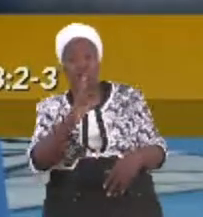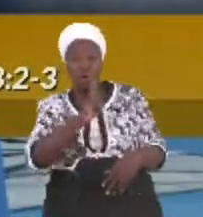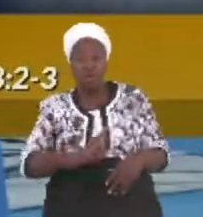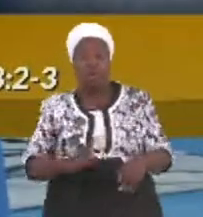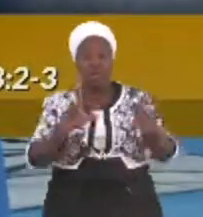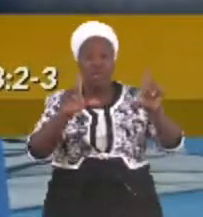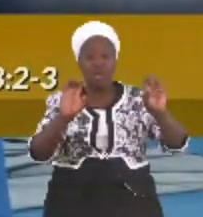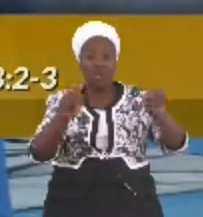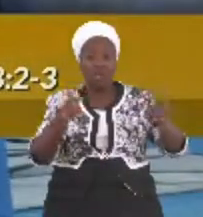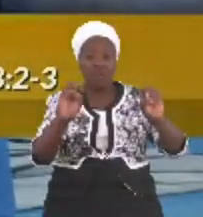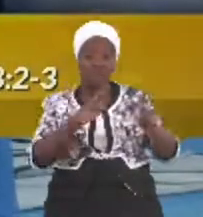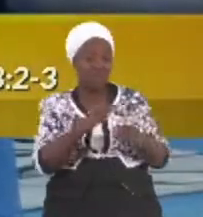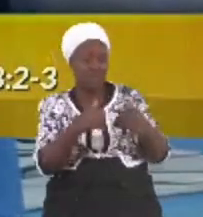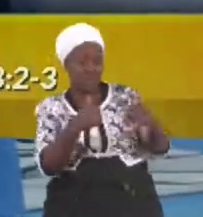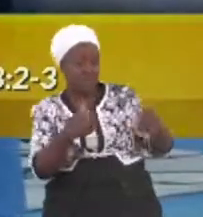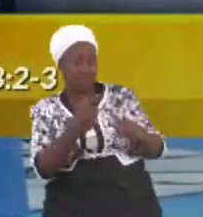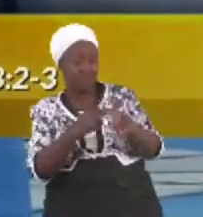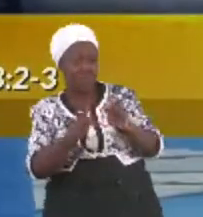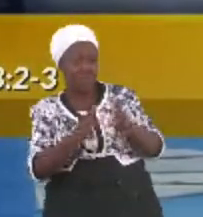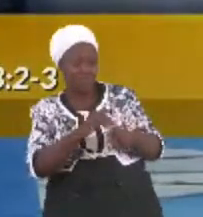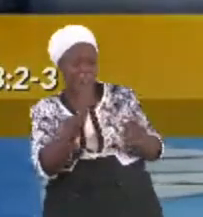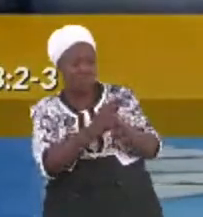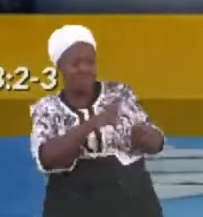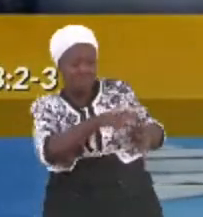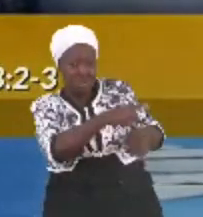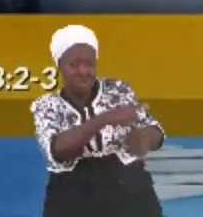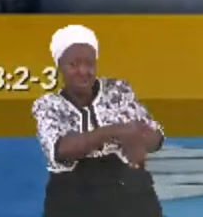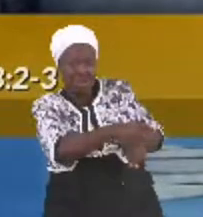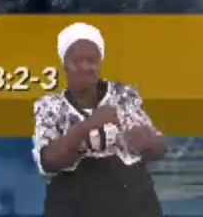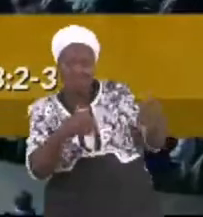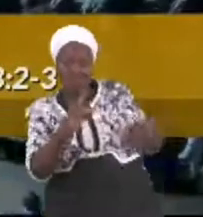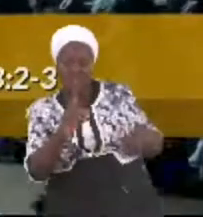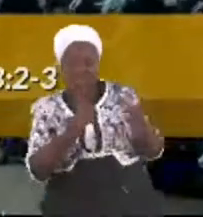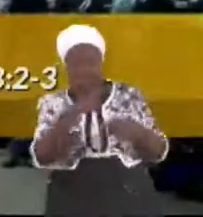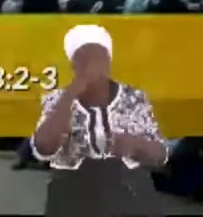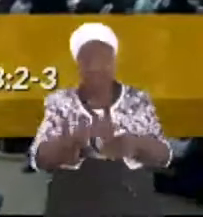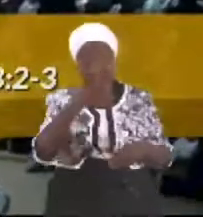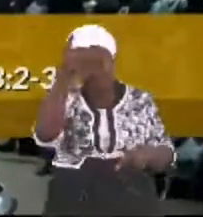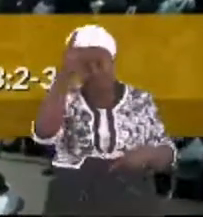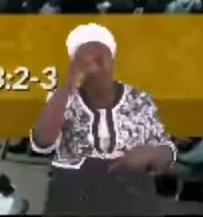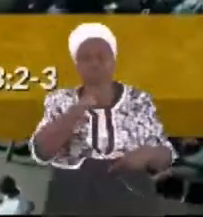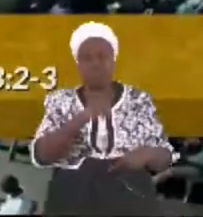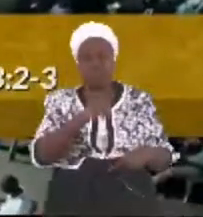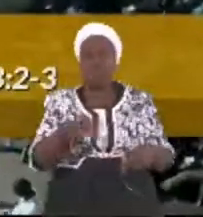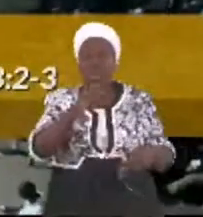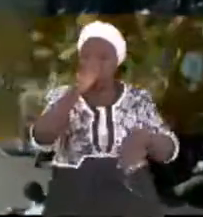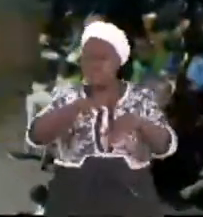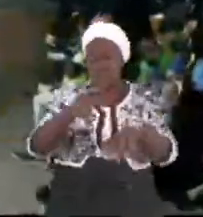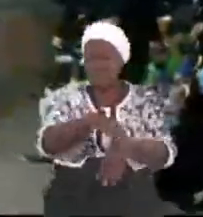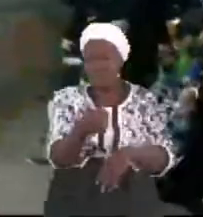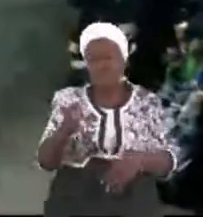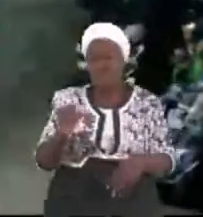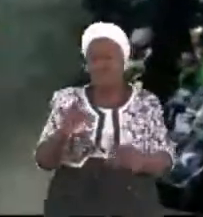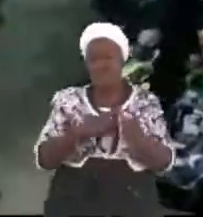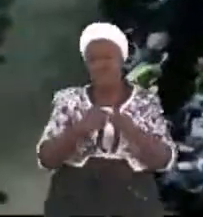se mélanger à la foule. Parce que leur maladie était contagieuse. Et ça allait donc être transmis à